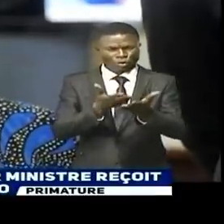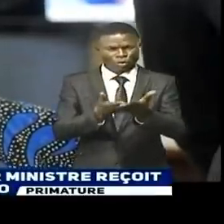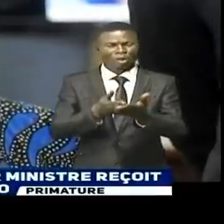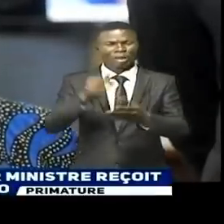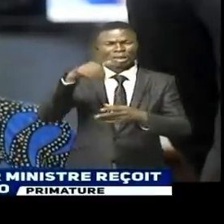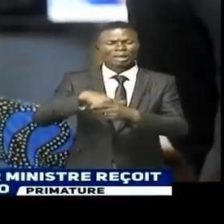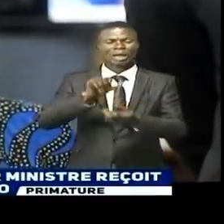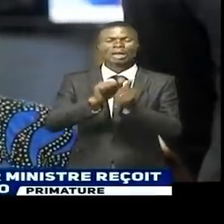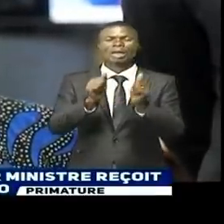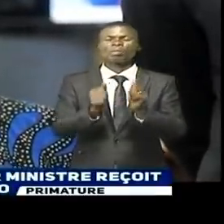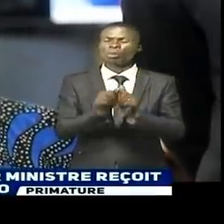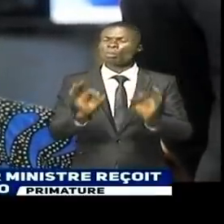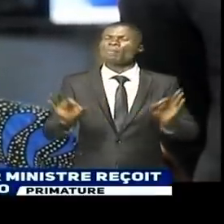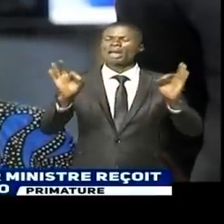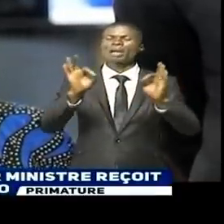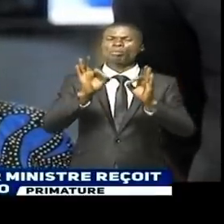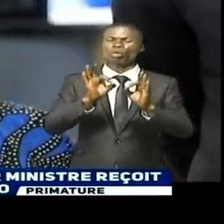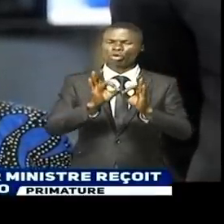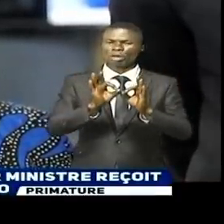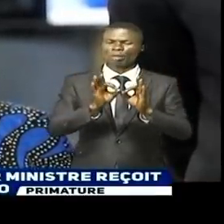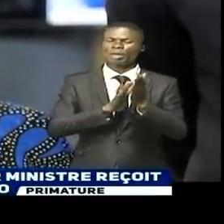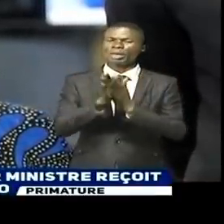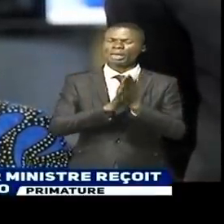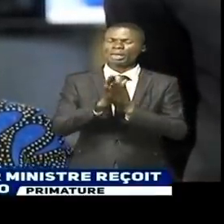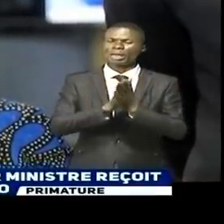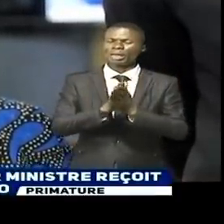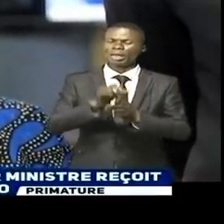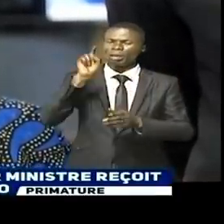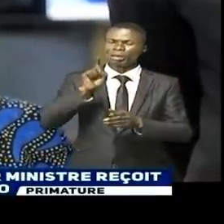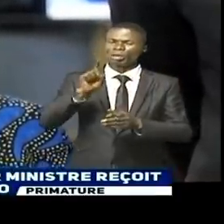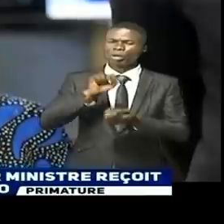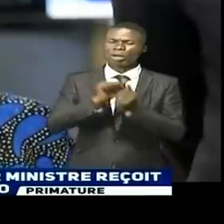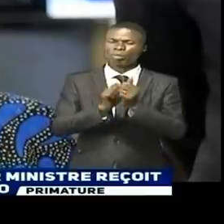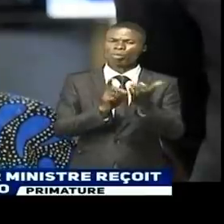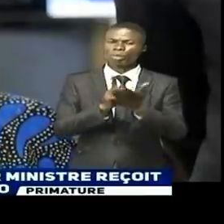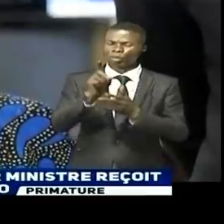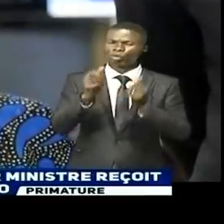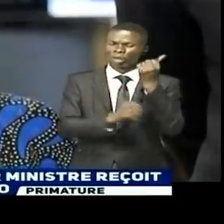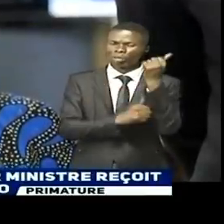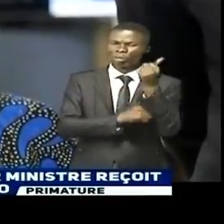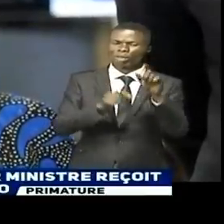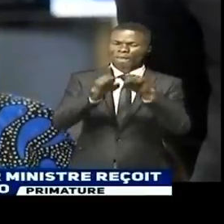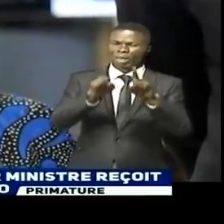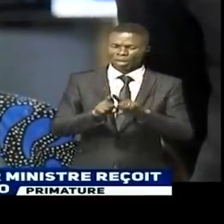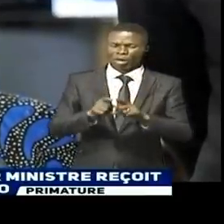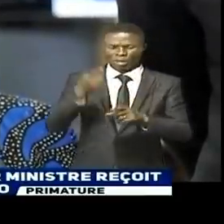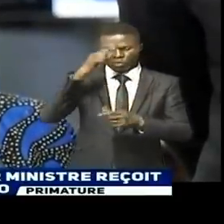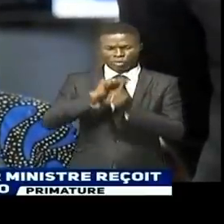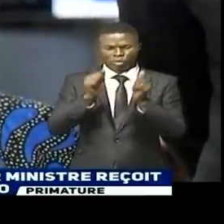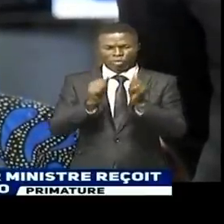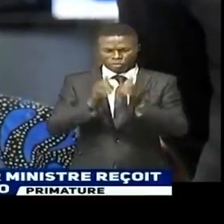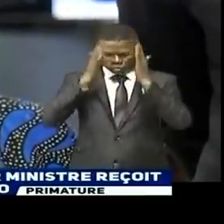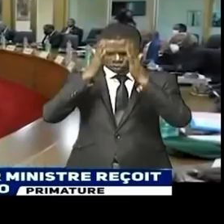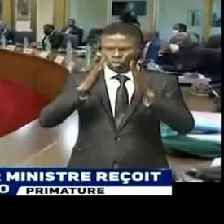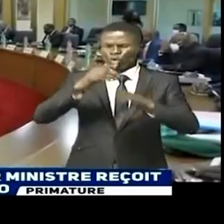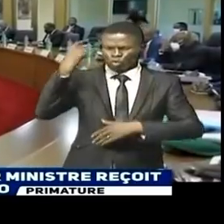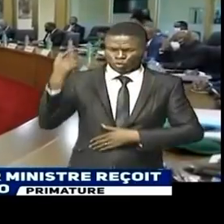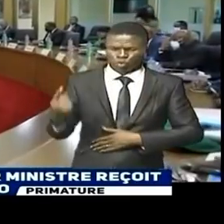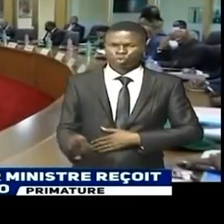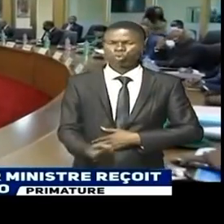des questions qui doivent faire l'objet d'une attention continue